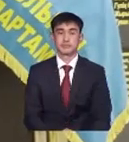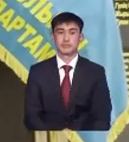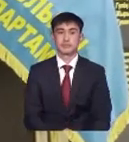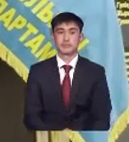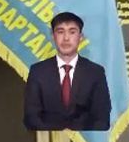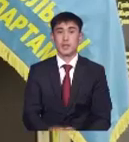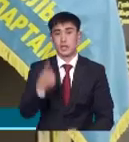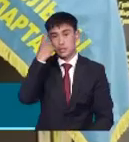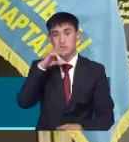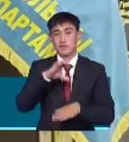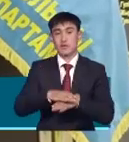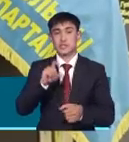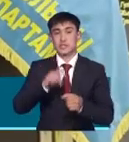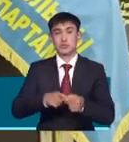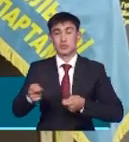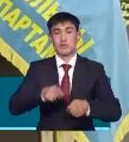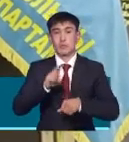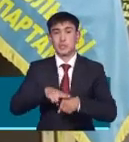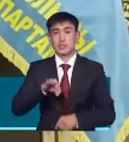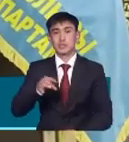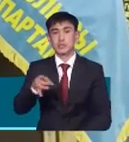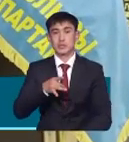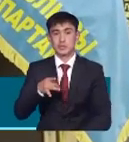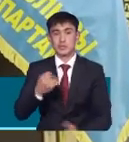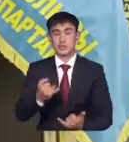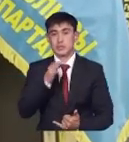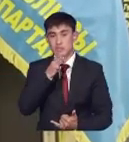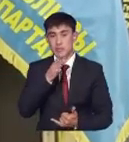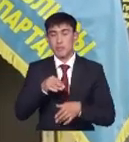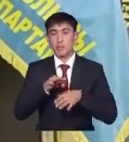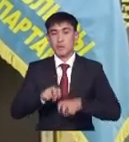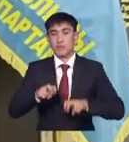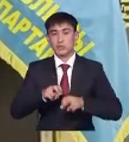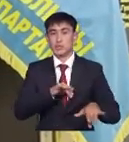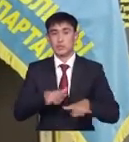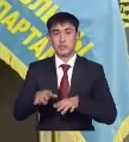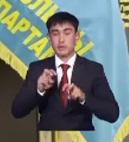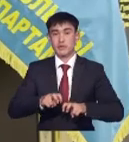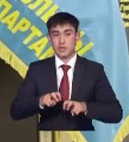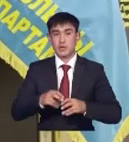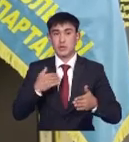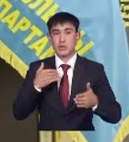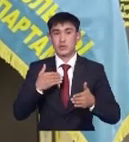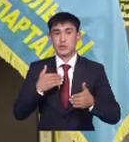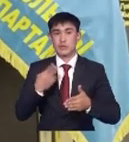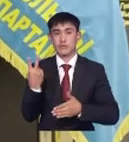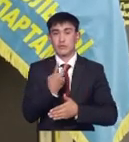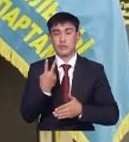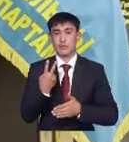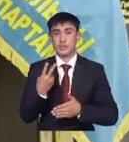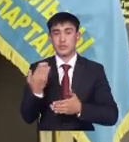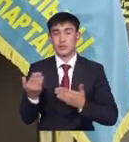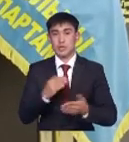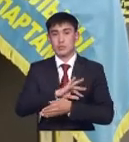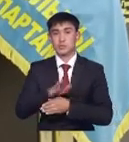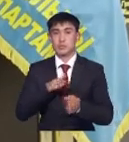Сообщаем, что данный факт зарегистрирован в управлении полиции Талгарского района. В настоящее время проводится вся необходимая проверка доводов обеих сторон для